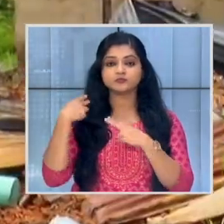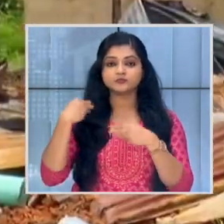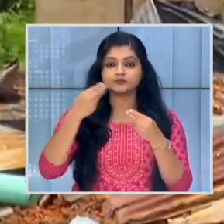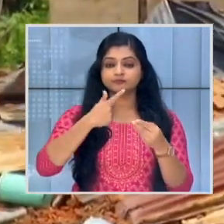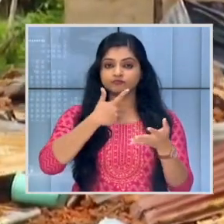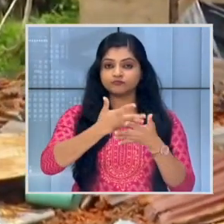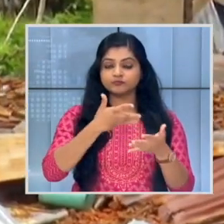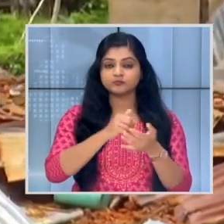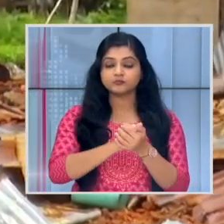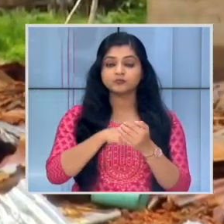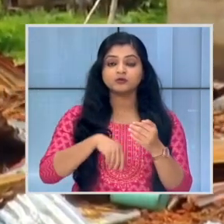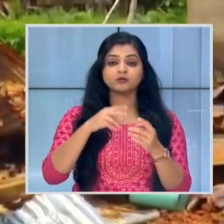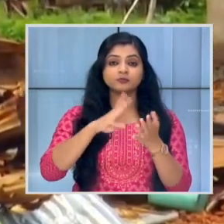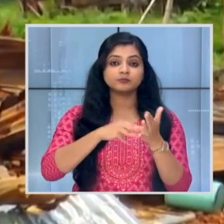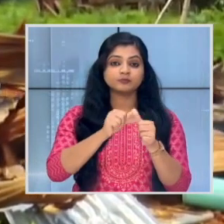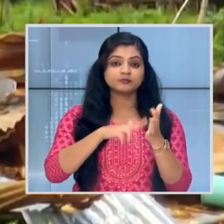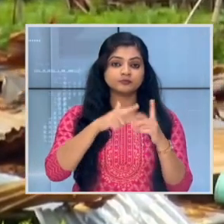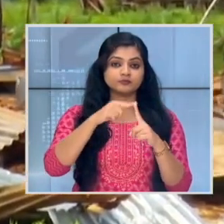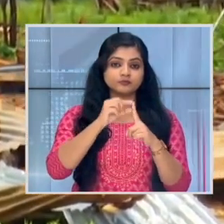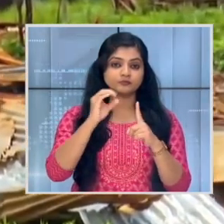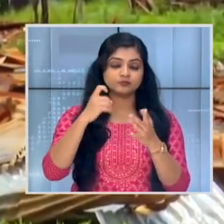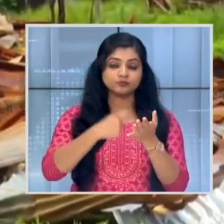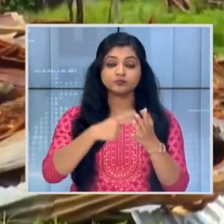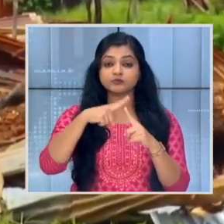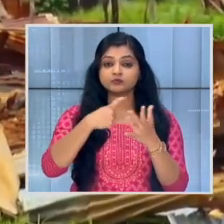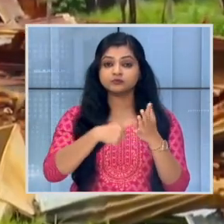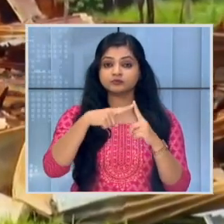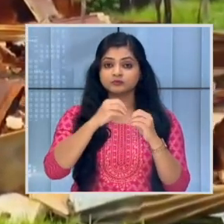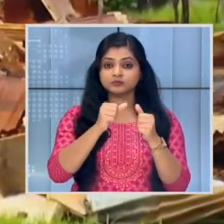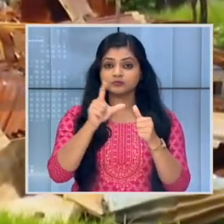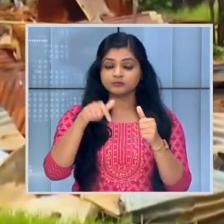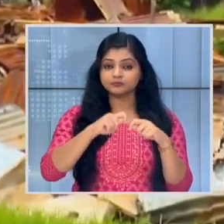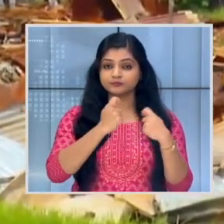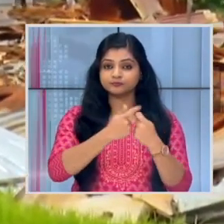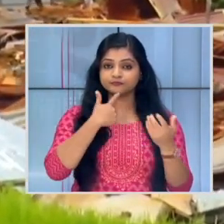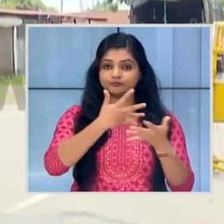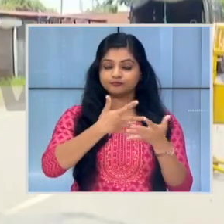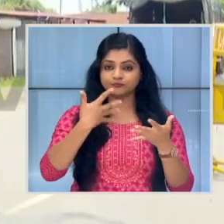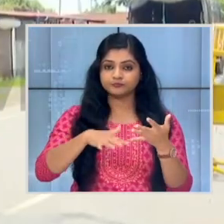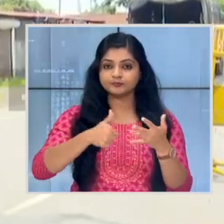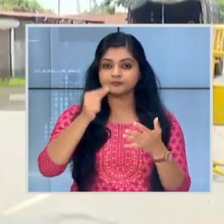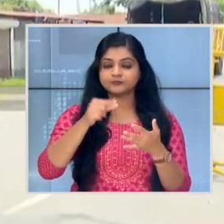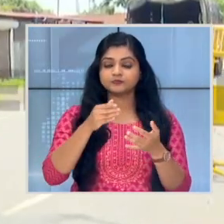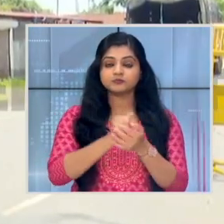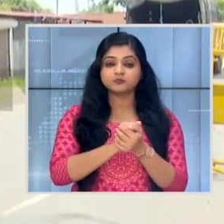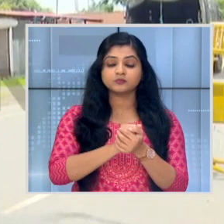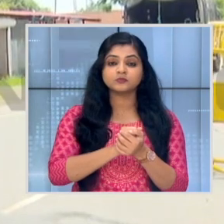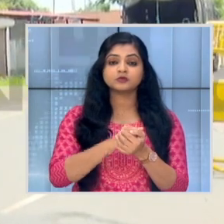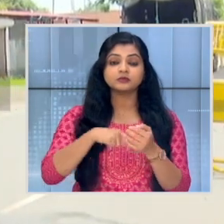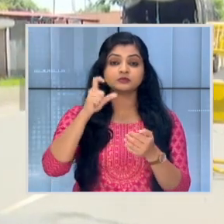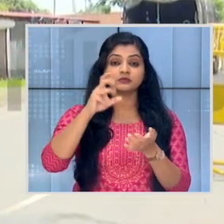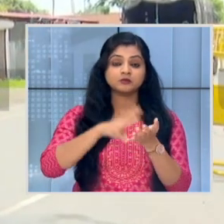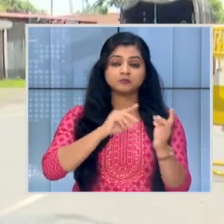മണിപ്പൂർ ട്രൈബൽ ഫോറം നേതാക്കളുമായി ഇന്റലിജൻസ് ബ്യൂറോ ഡയറക്ടർ ചർച്ച നടത്തി. മുഖ്യമന്ത്രി ബീരേൻ സിംഗിനെതിരെ രൂക്ഷമായ വിമർശനം കുക്കി നേതാക്കൾ